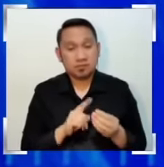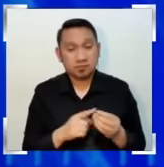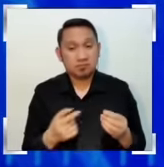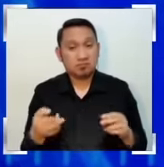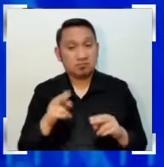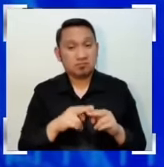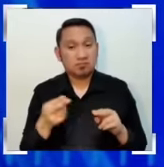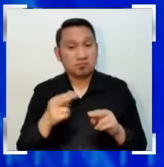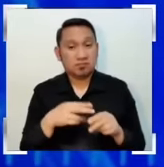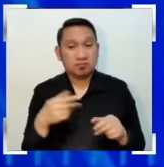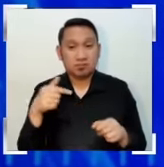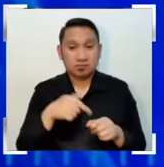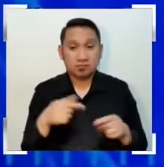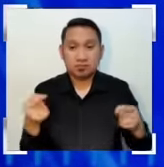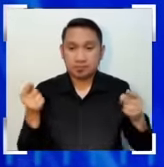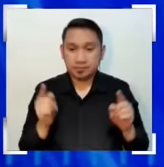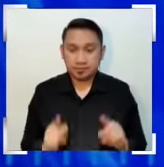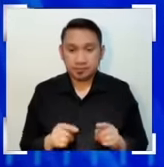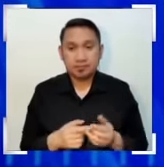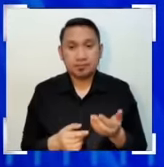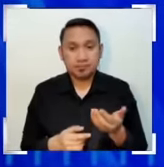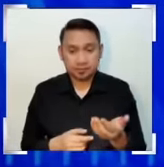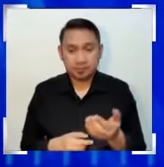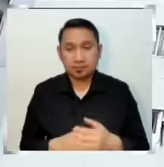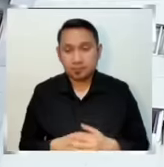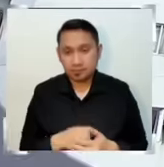bansa kamakailan. Saksi si Ivan Mayrina.